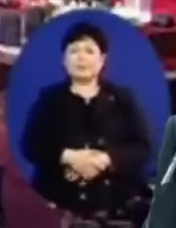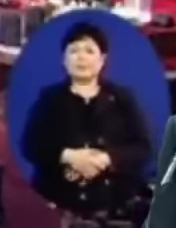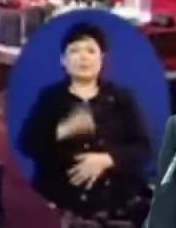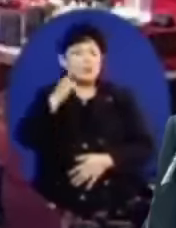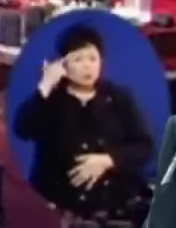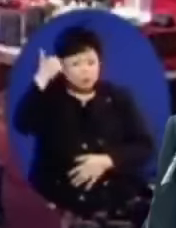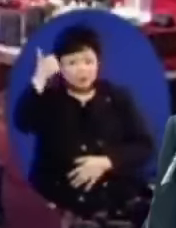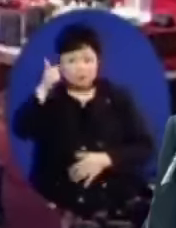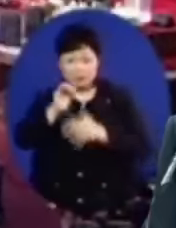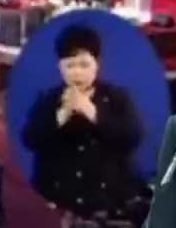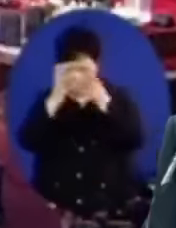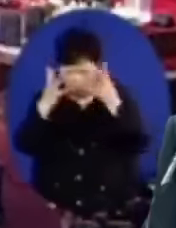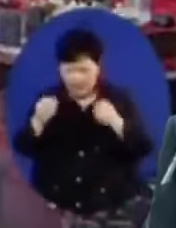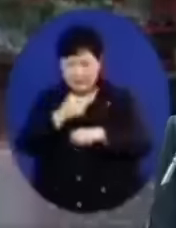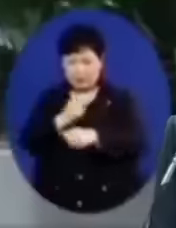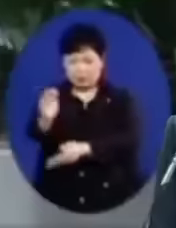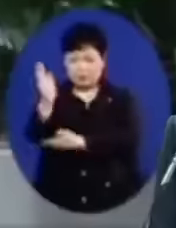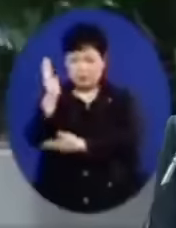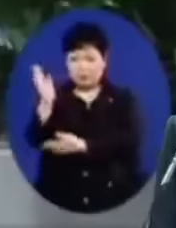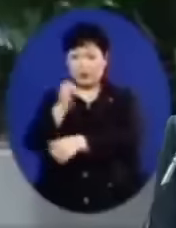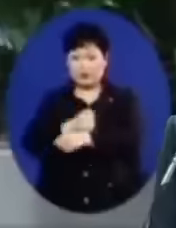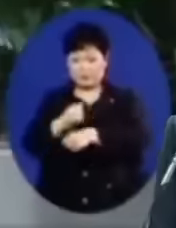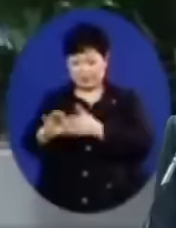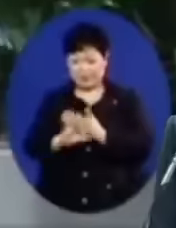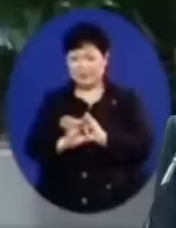목사님이 기도를 많이 하고 설교를 하시면